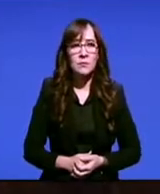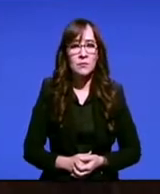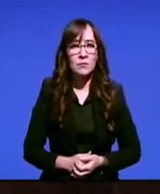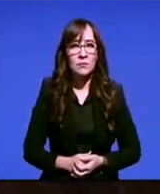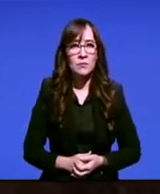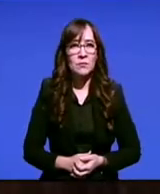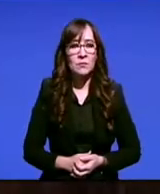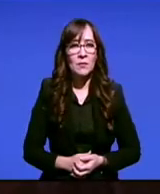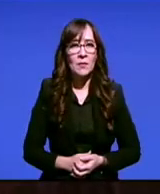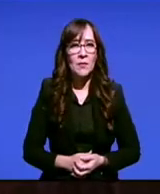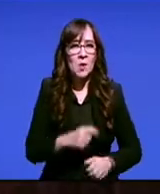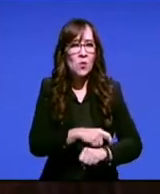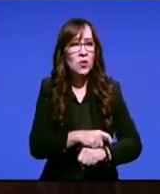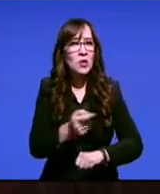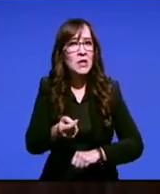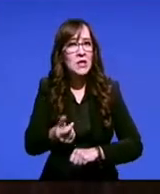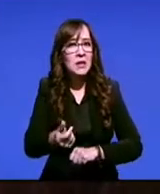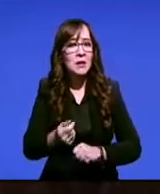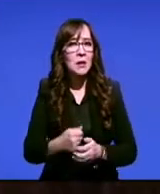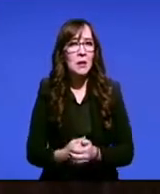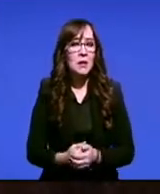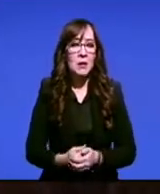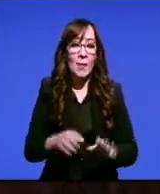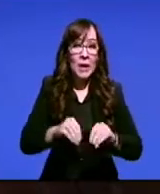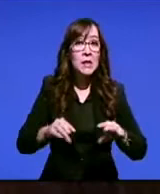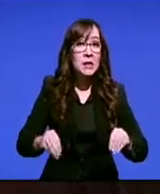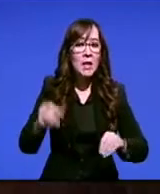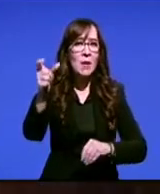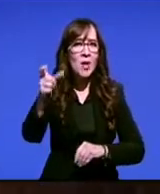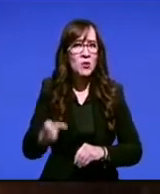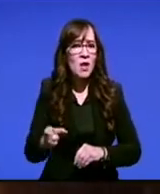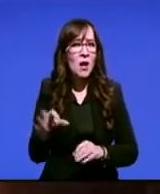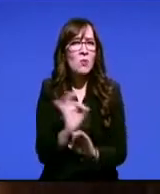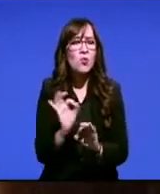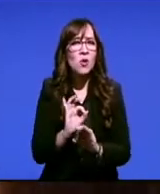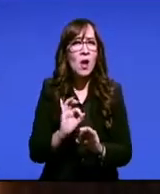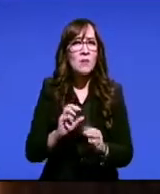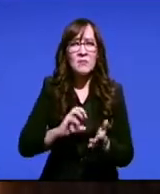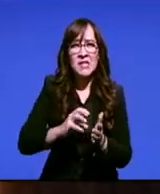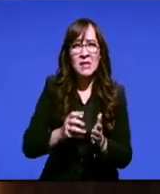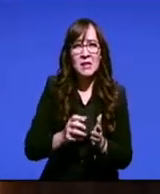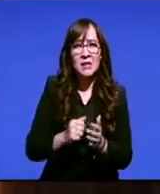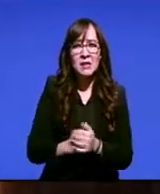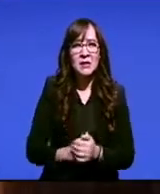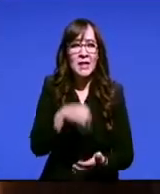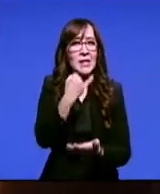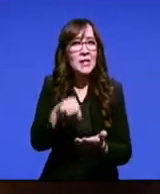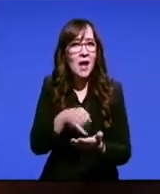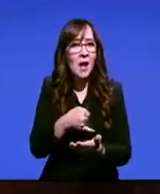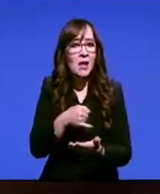sempit waktu, dan ini kan yang ngerjain masih manusia, yeah, bukan apa namanya mesin, sehingga ya human error itu masih bisa